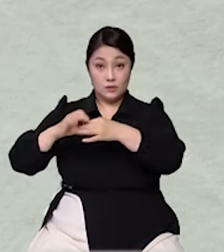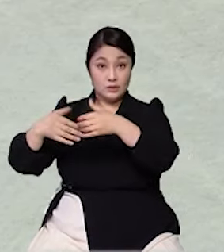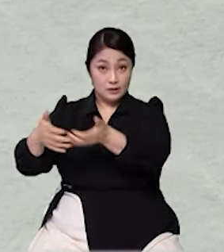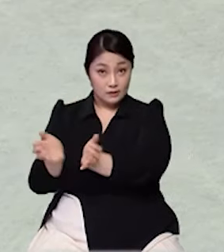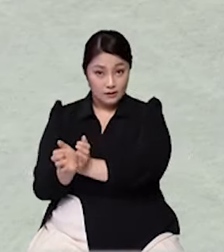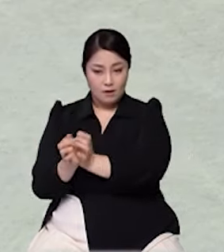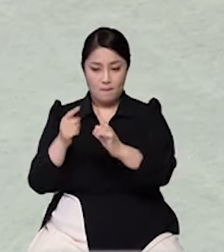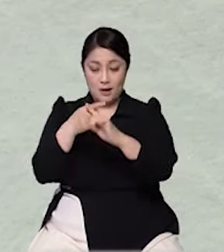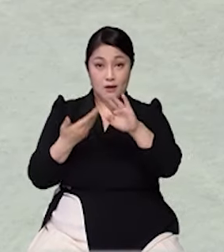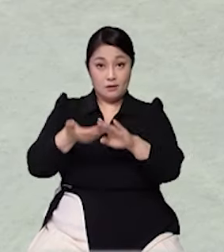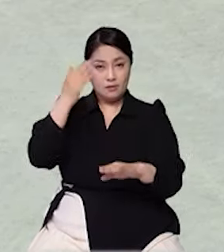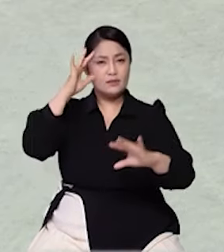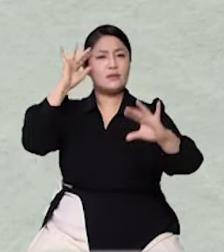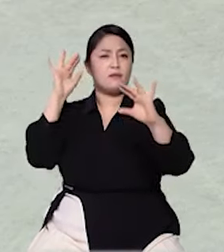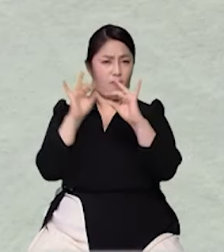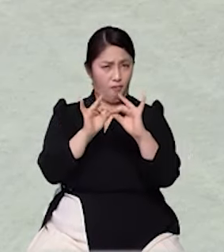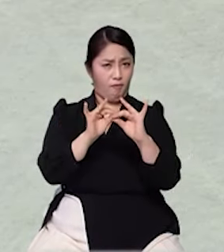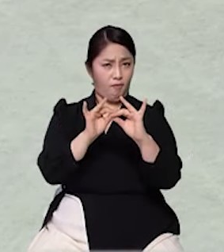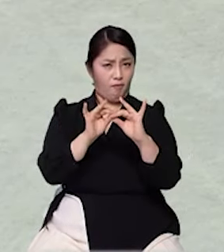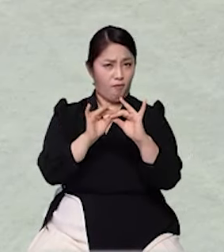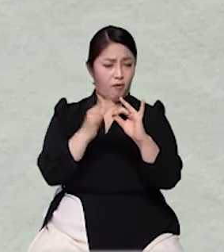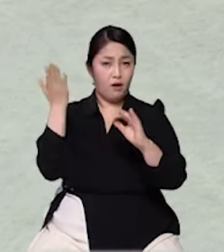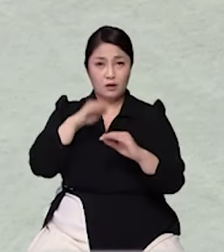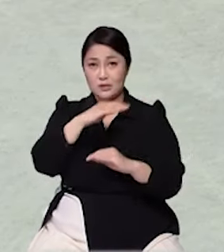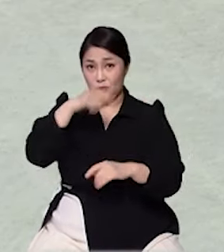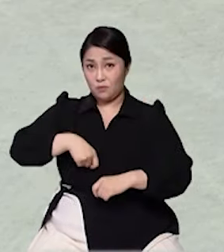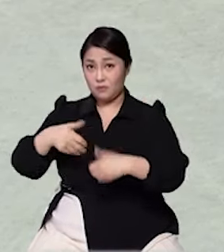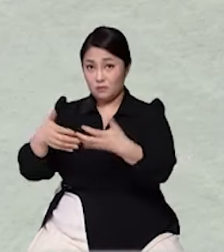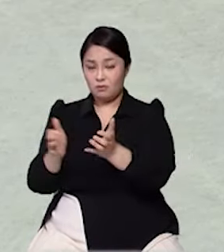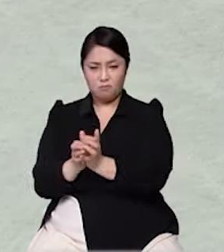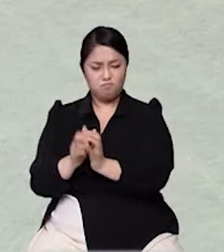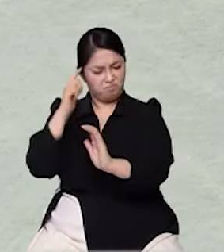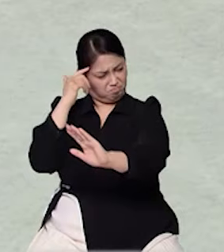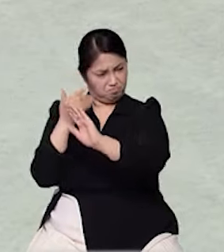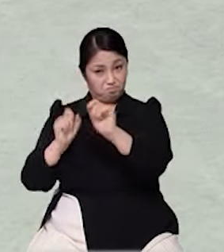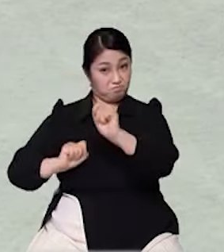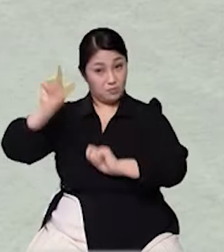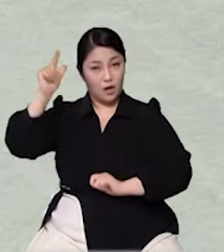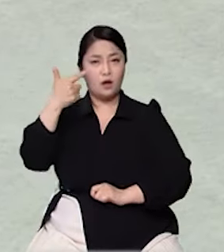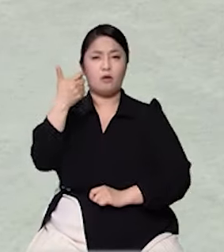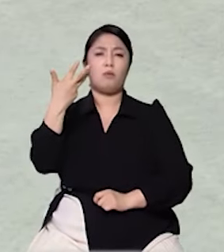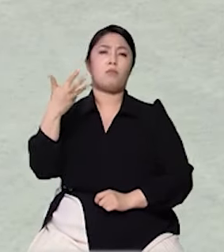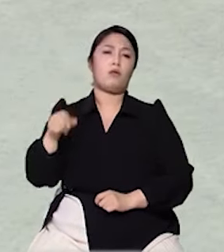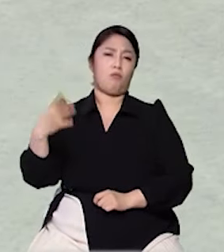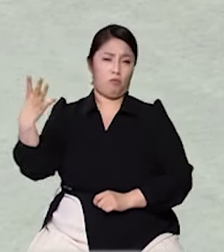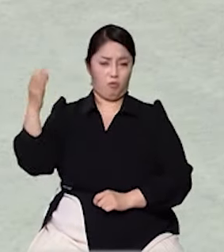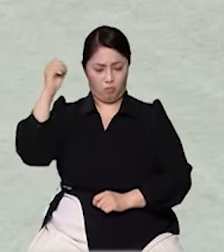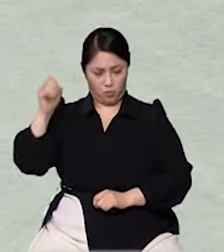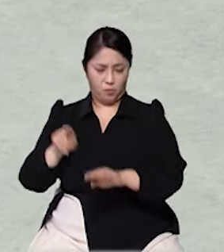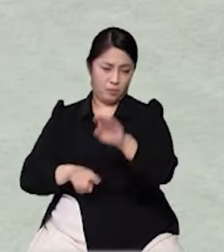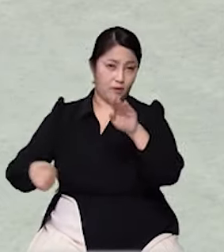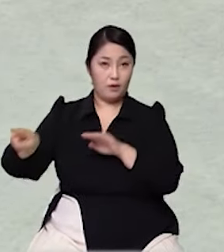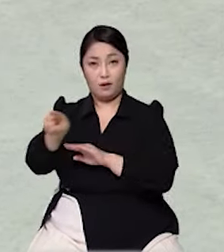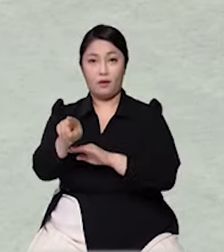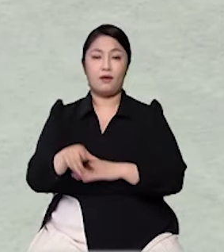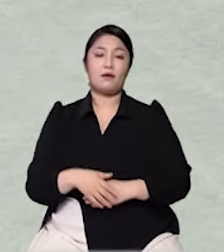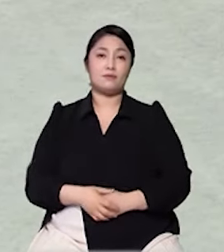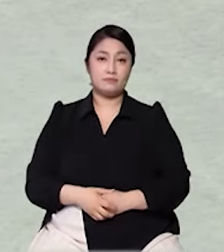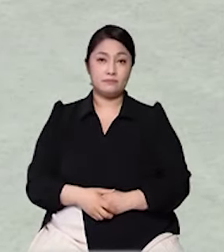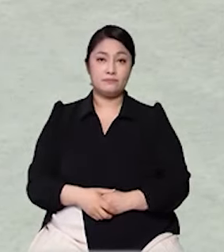절반 이상의 찬성한다 고 답했지만 정의당은 반대의견이 68.4% 로 압도적으로